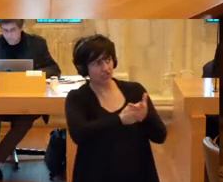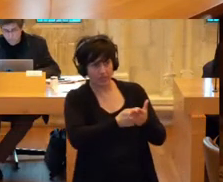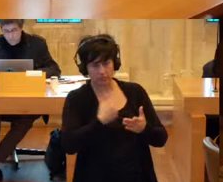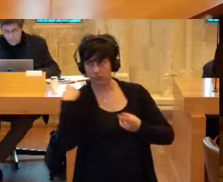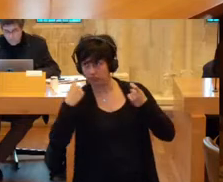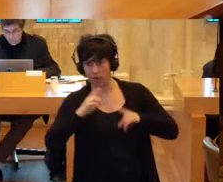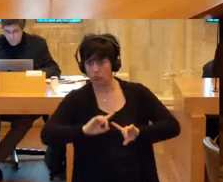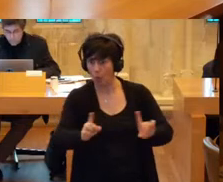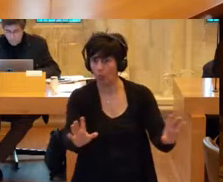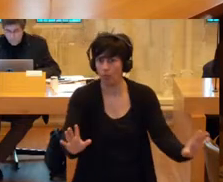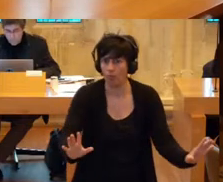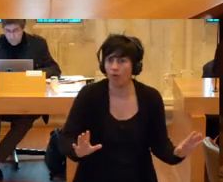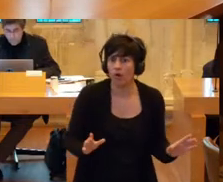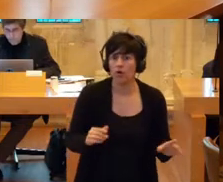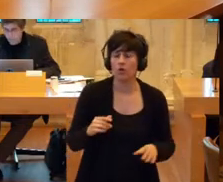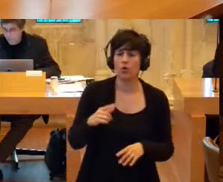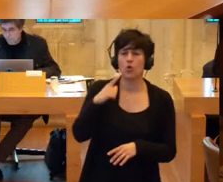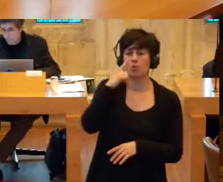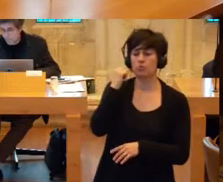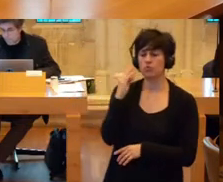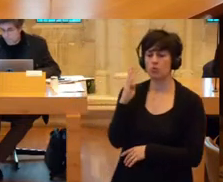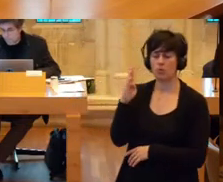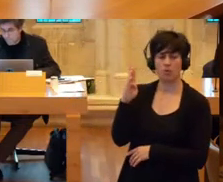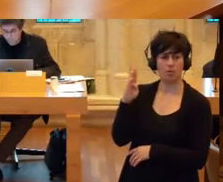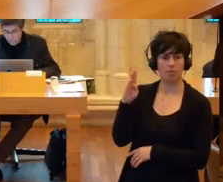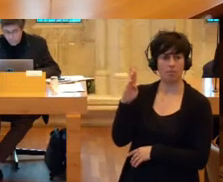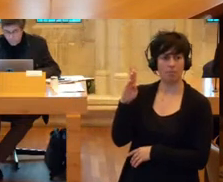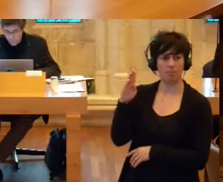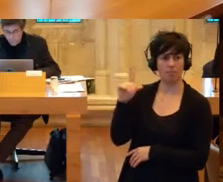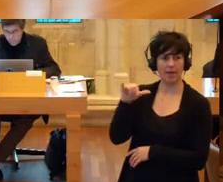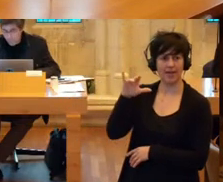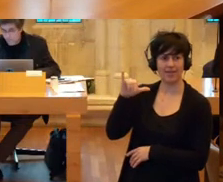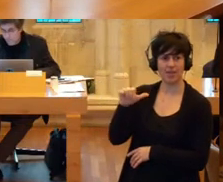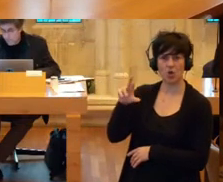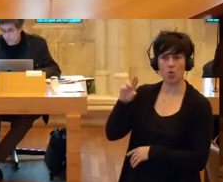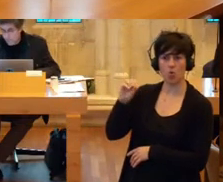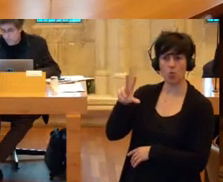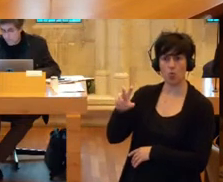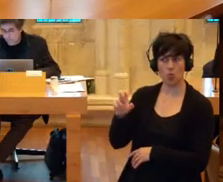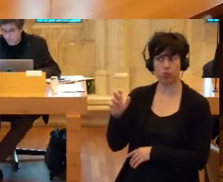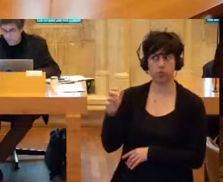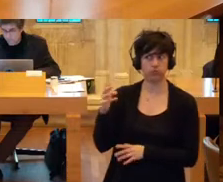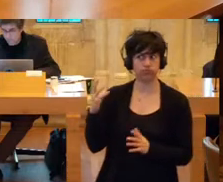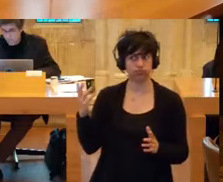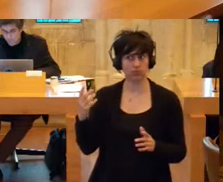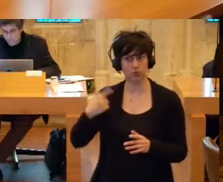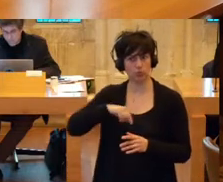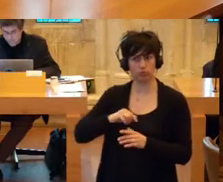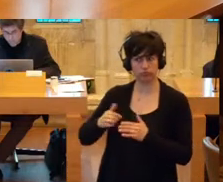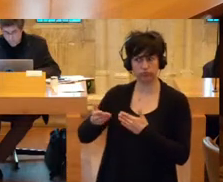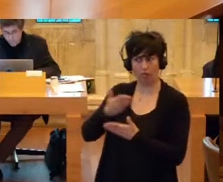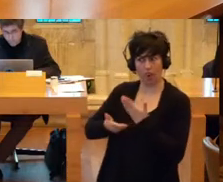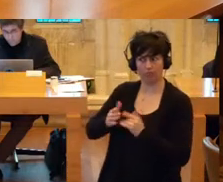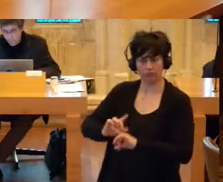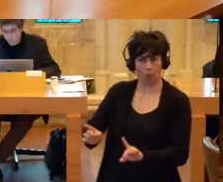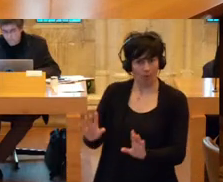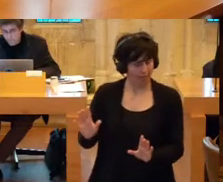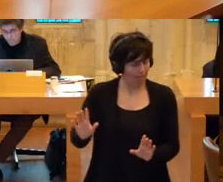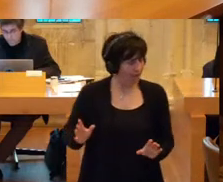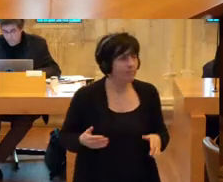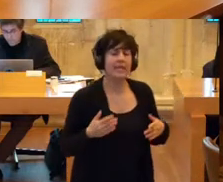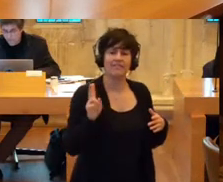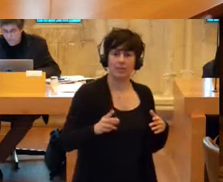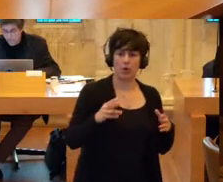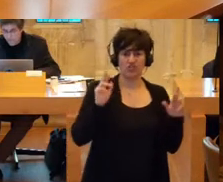comment François Bayrou, ce qu'on espère évidemment, c'est que les murs du bâtiment vont continuer à abriter les galeries Lafayette, évidemment.